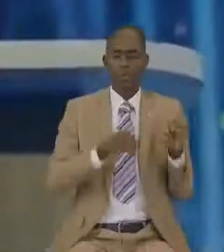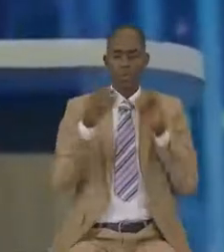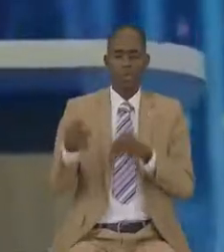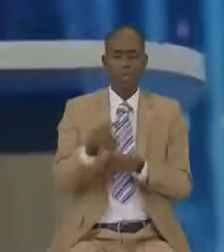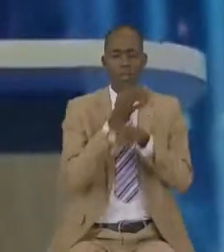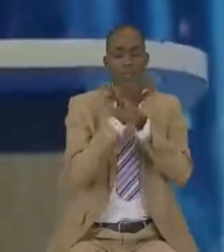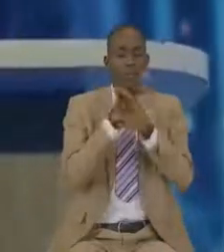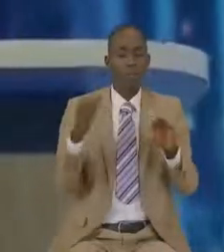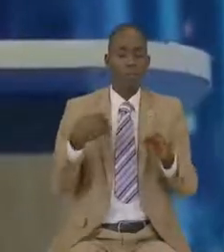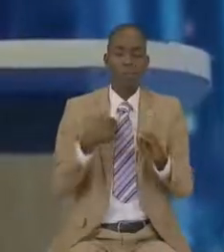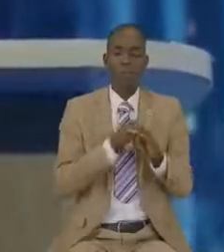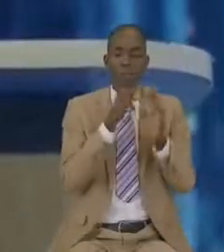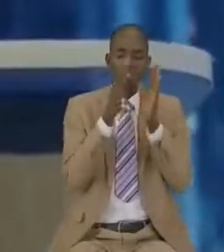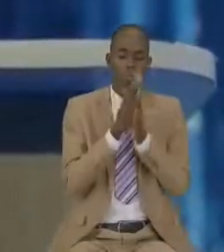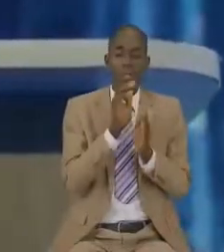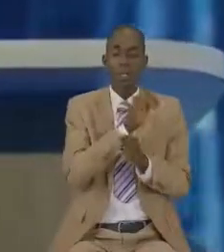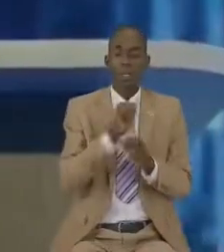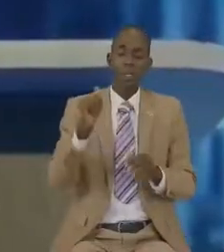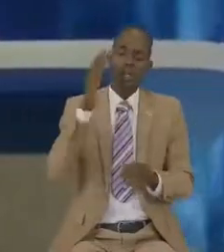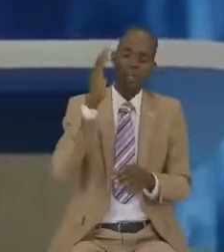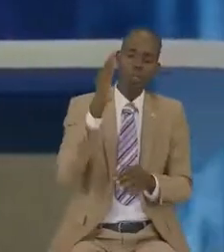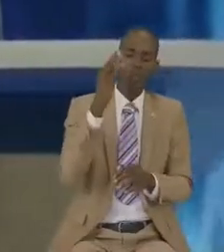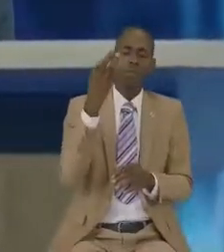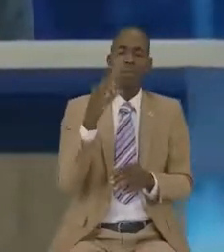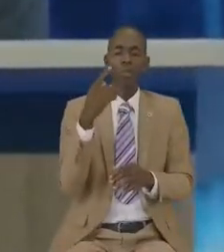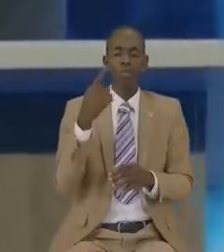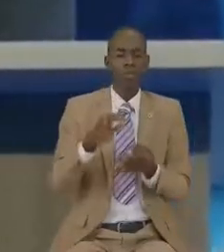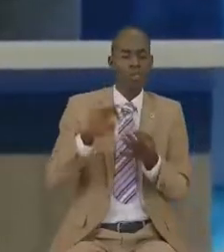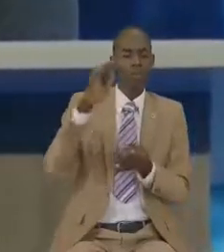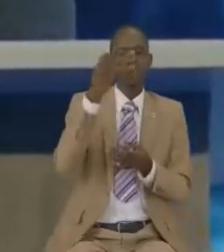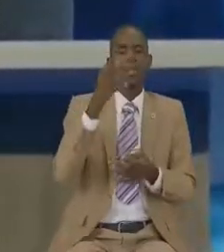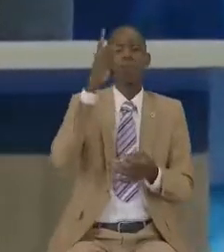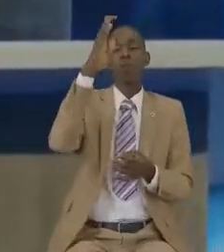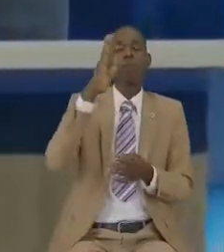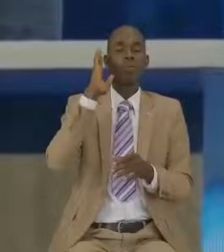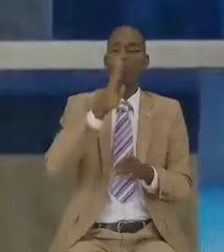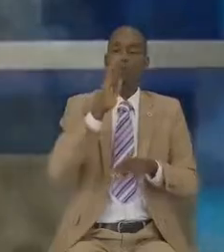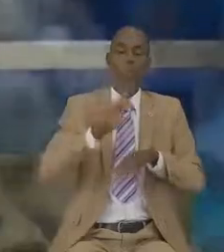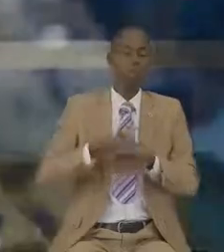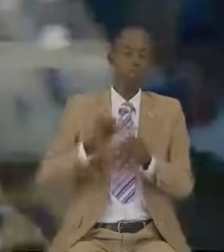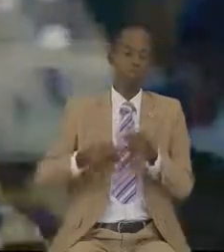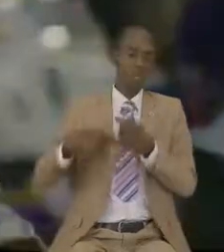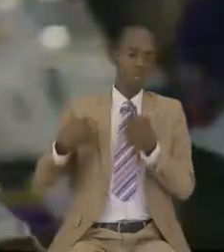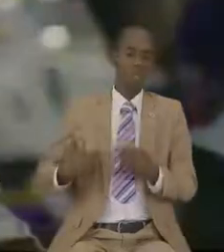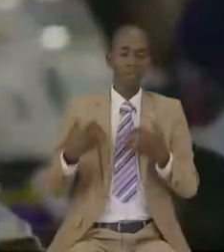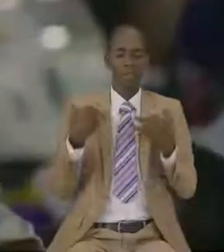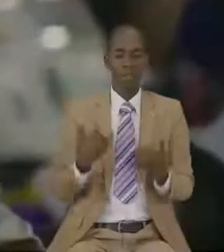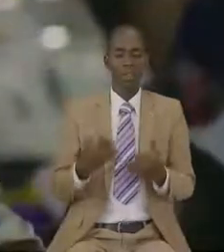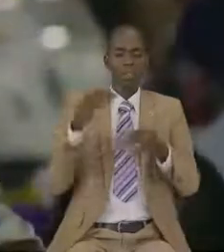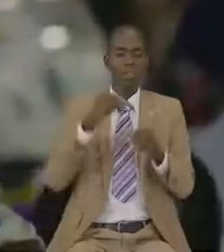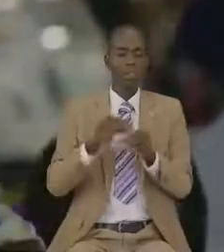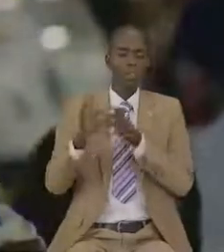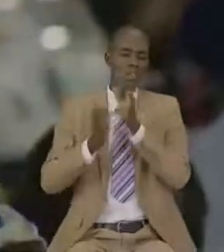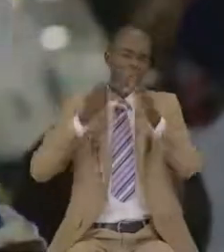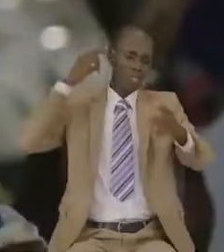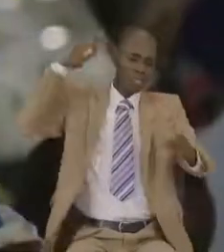Nous prions que le témoignage de l'Esprit de Dieu soit dans chaque cœur maintenant. Au nom de